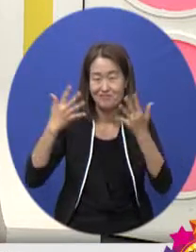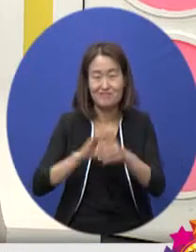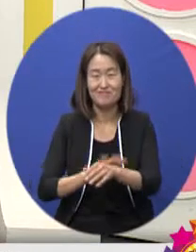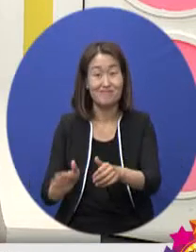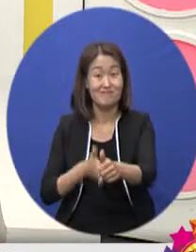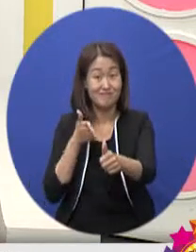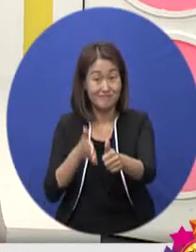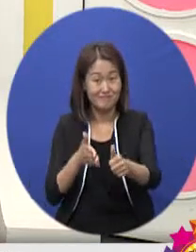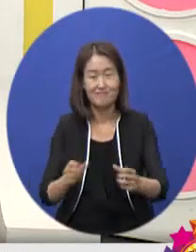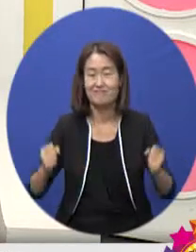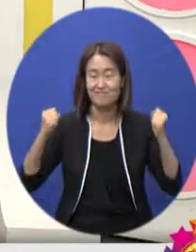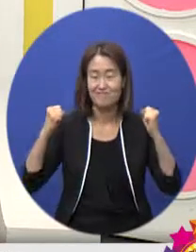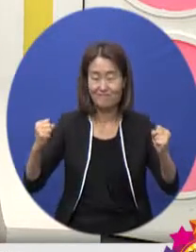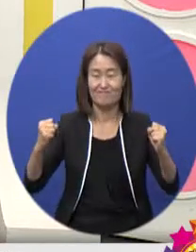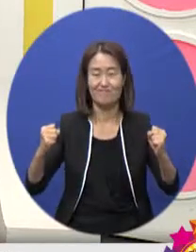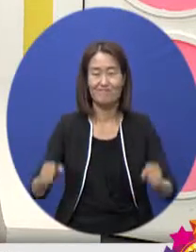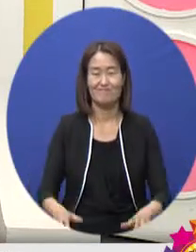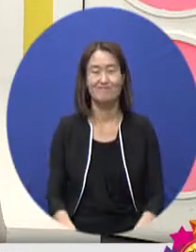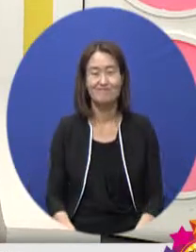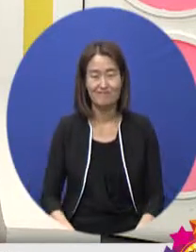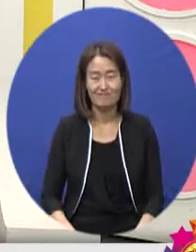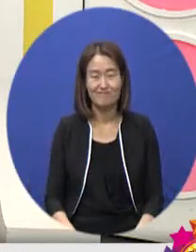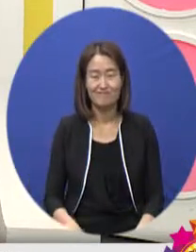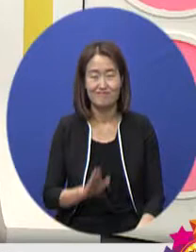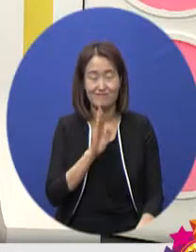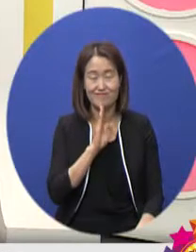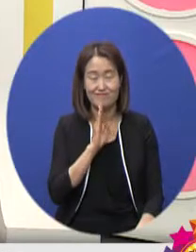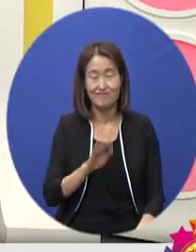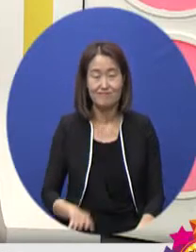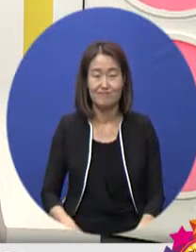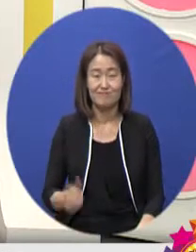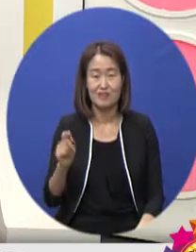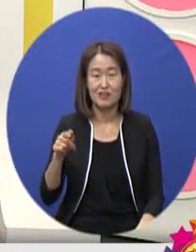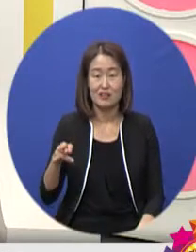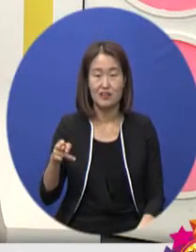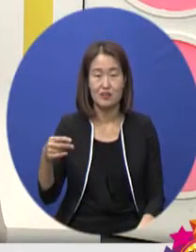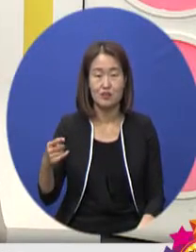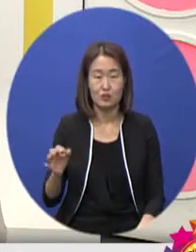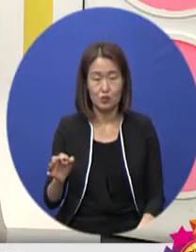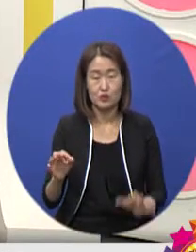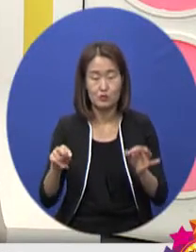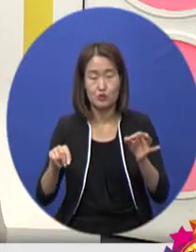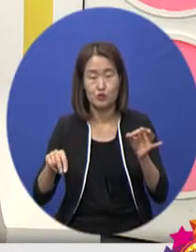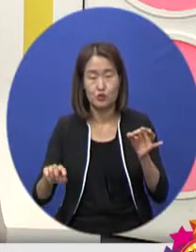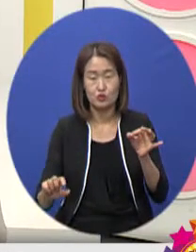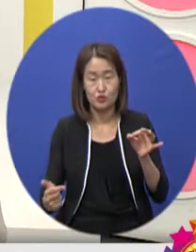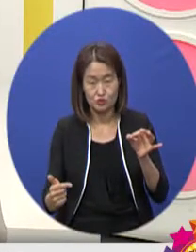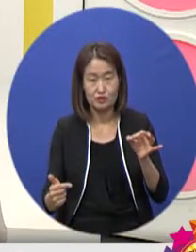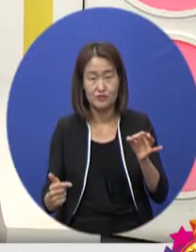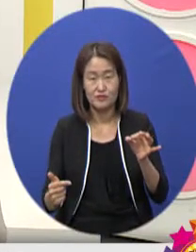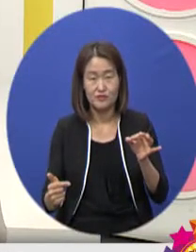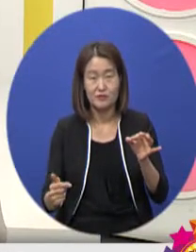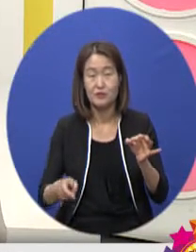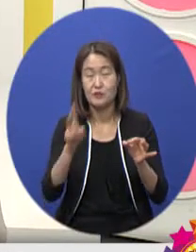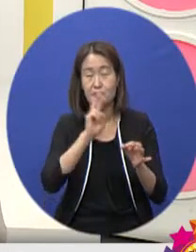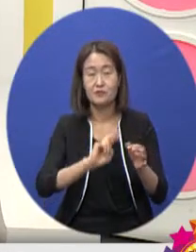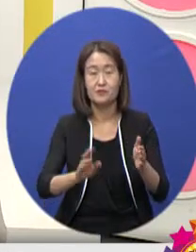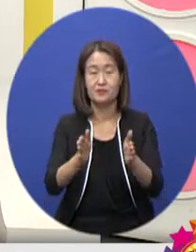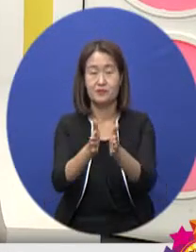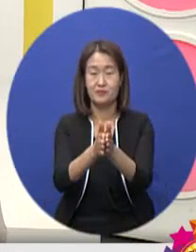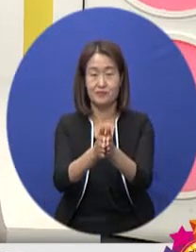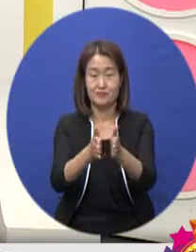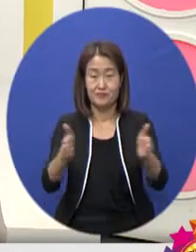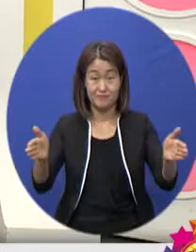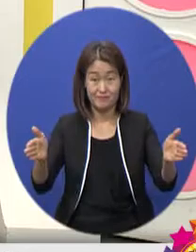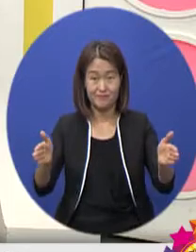지내셨으면 좋겠어요. 파이팅입니다. 예. 네. 예. 네, 하계동에 네, 네, 하계동에 살고 계시는 김유순 어머님이